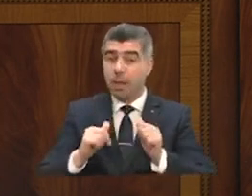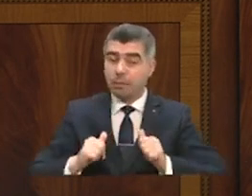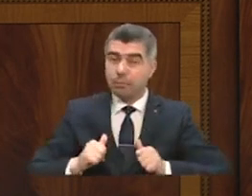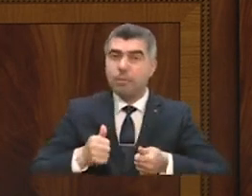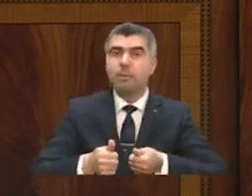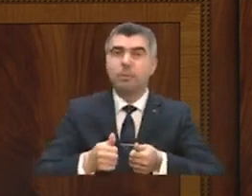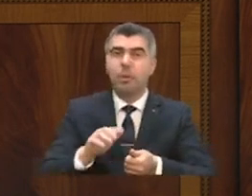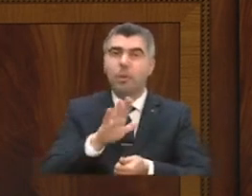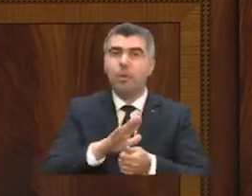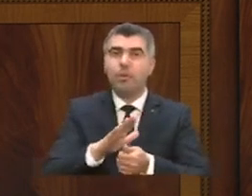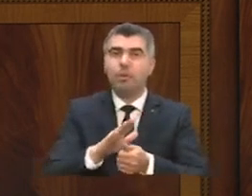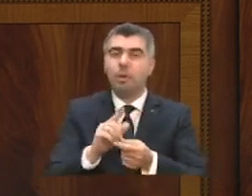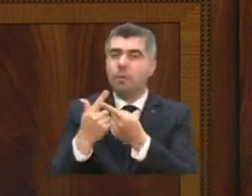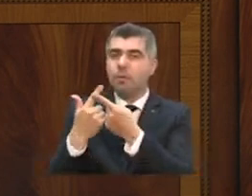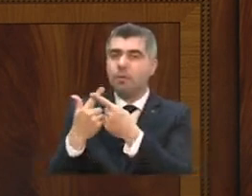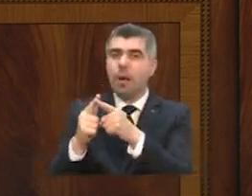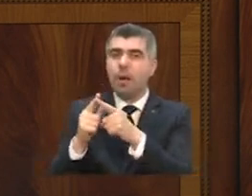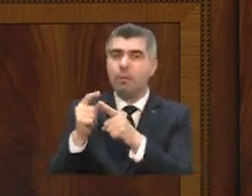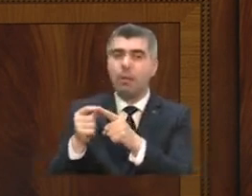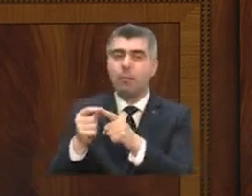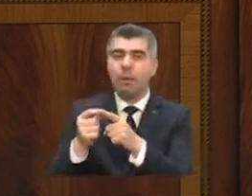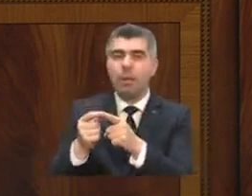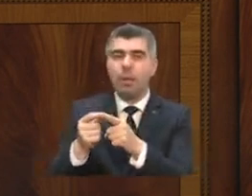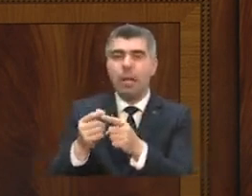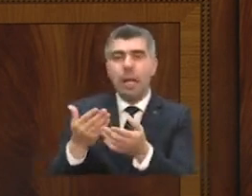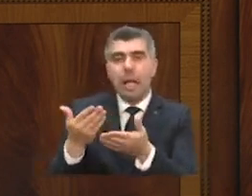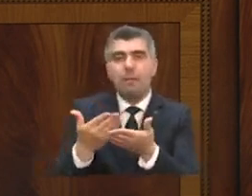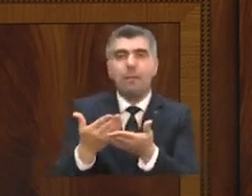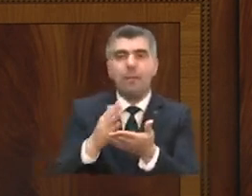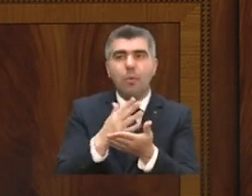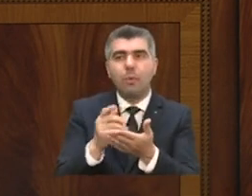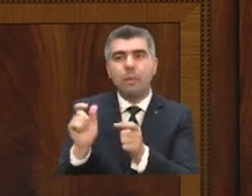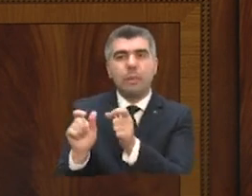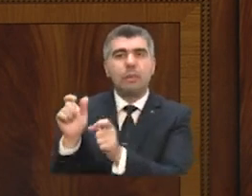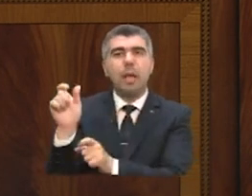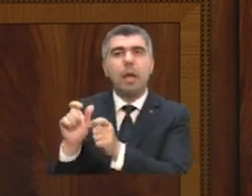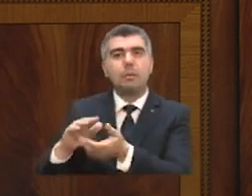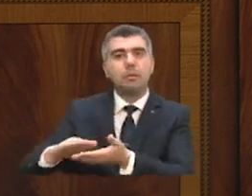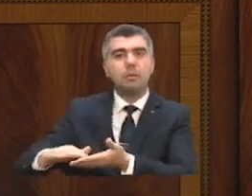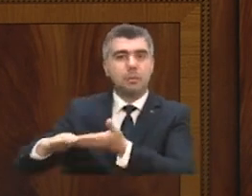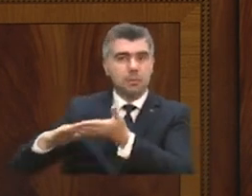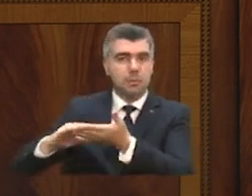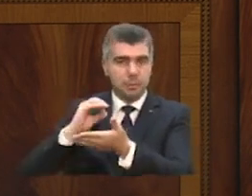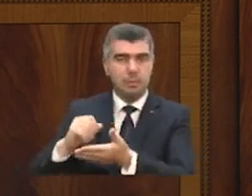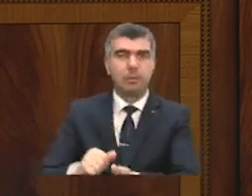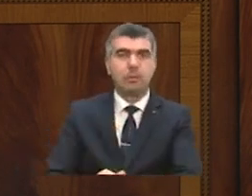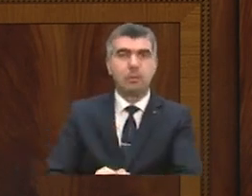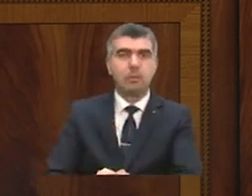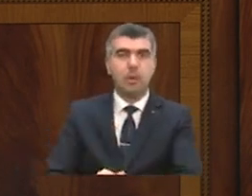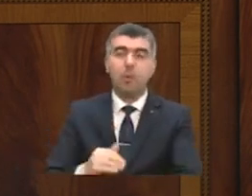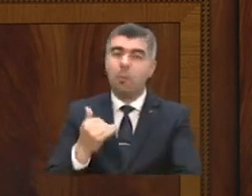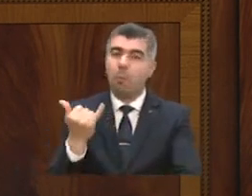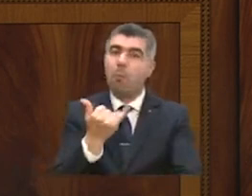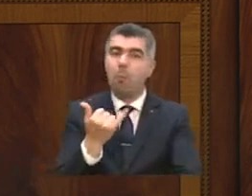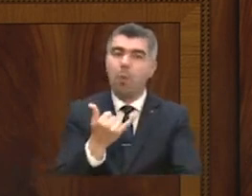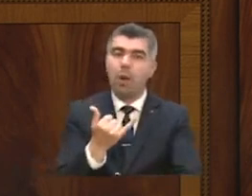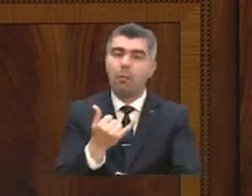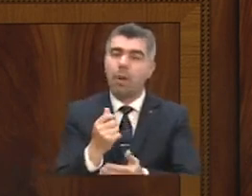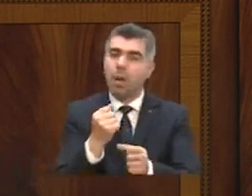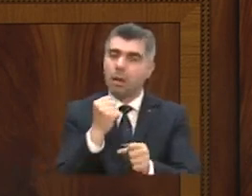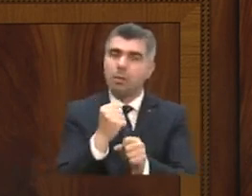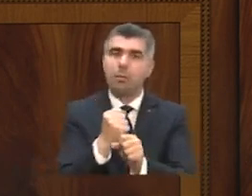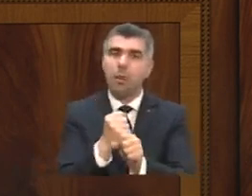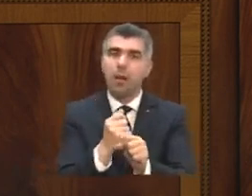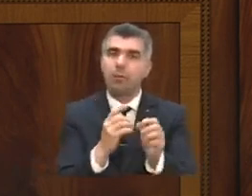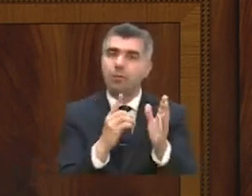اتخاذ كل ما يلزم لتخفيف الأعباء على المواطنين والمواطنات، وهذا هو دورنا الدستوري